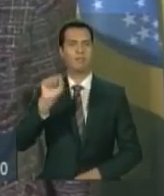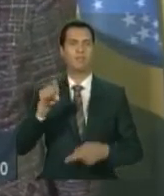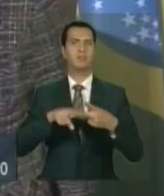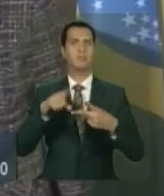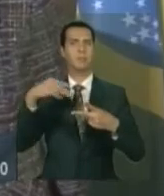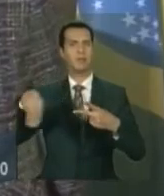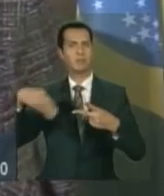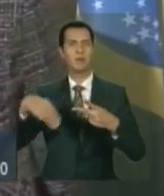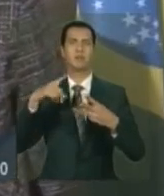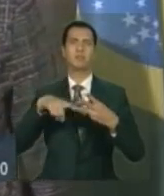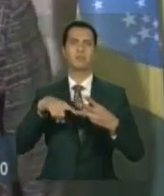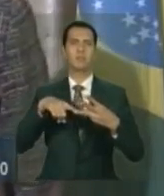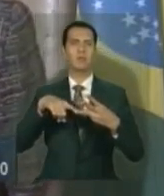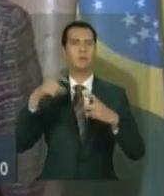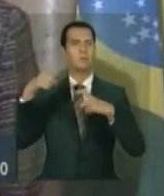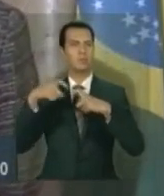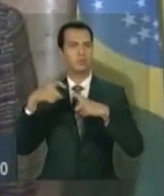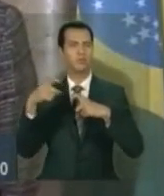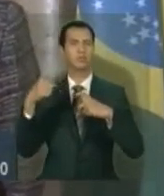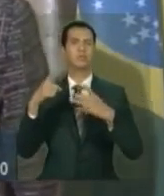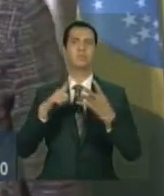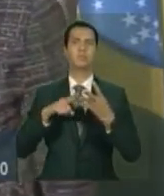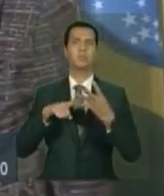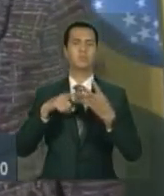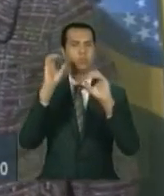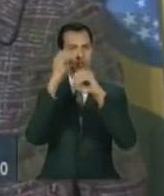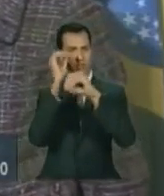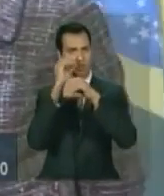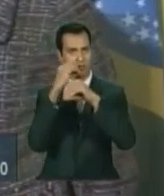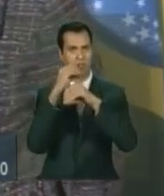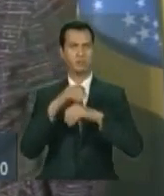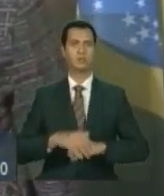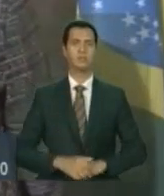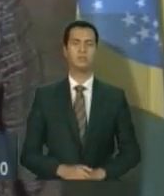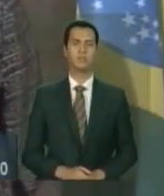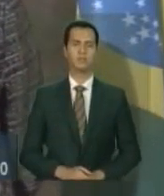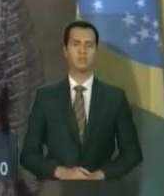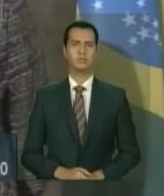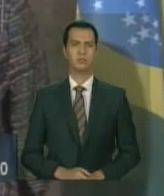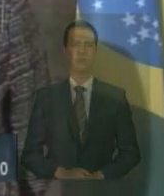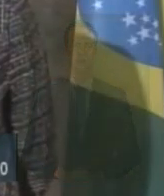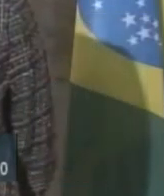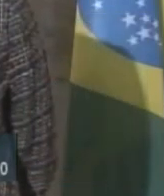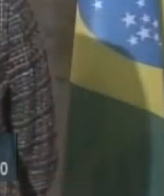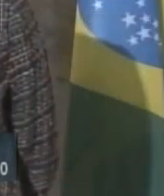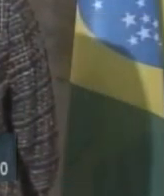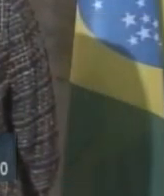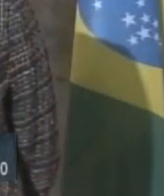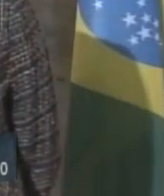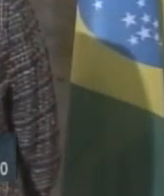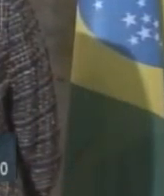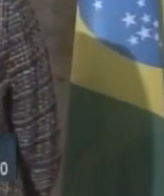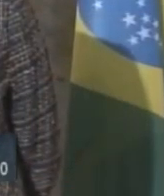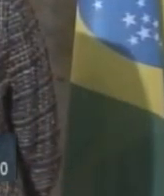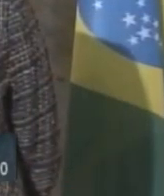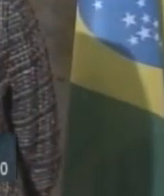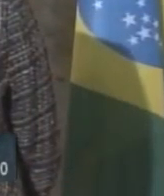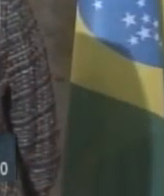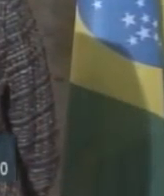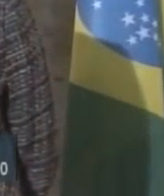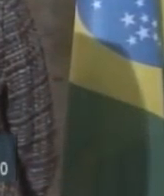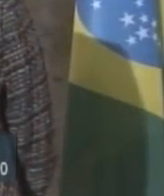medicina e engenharia. България има изтъкнати специалисти и преподаватели